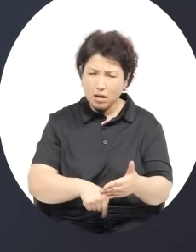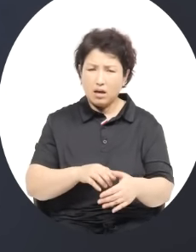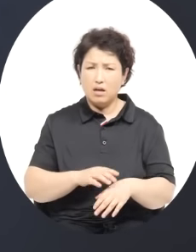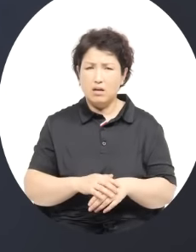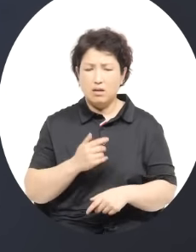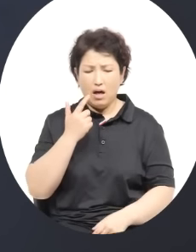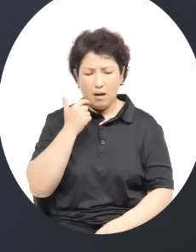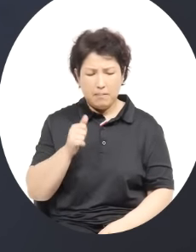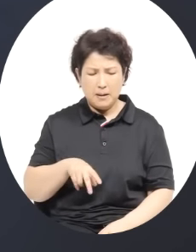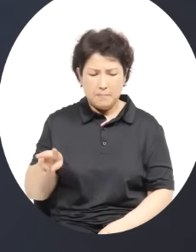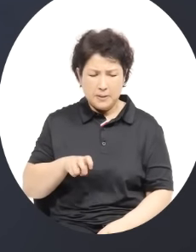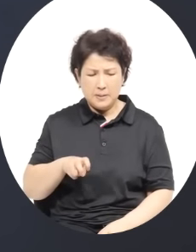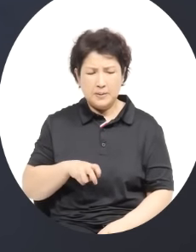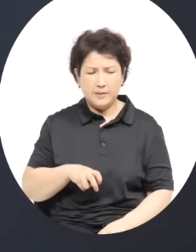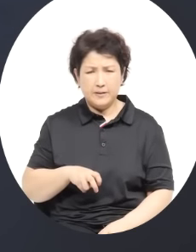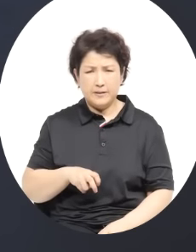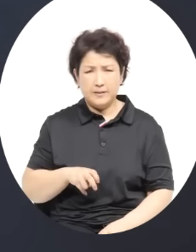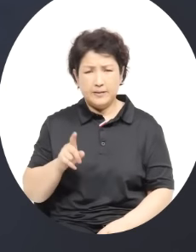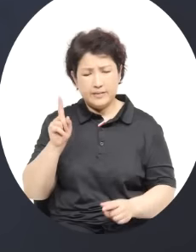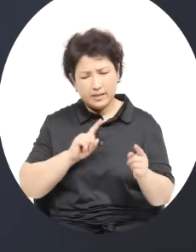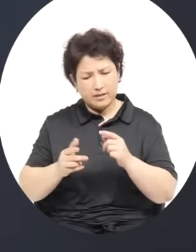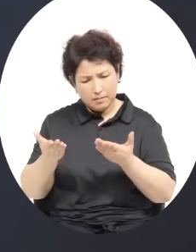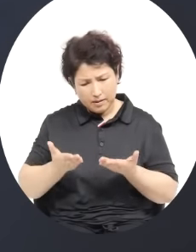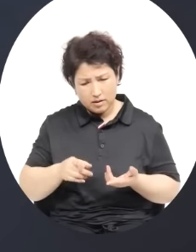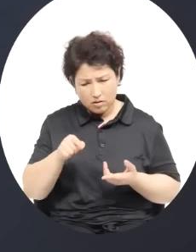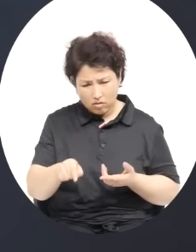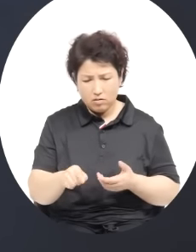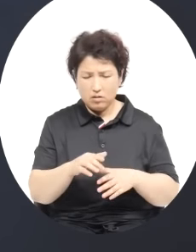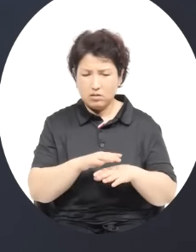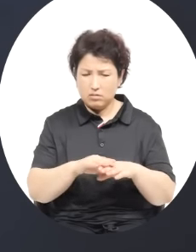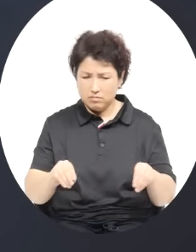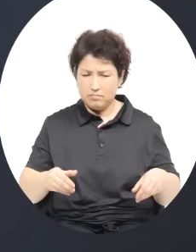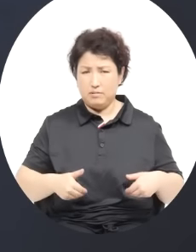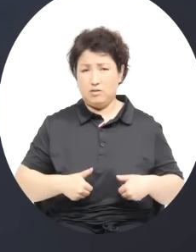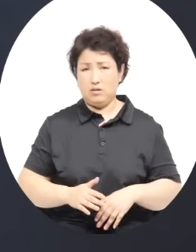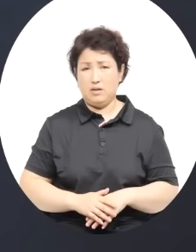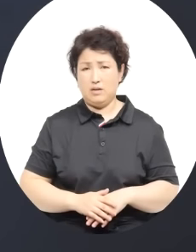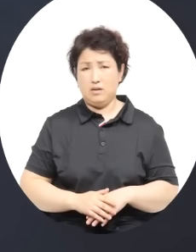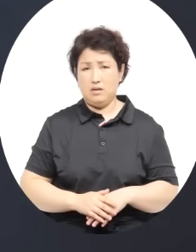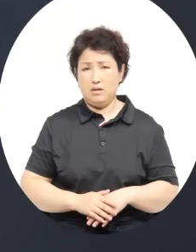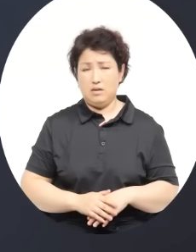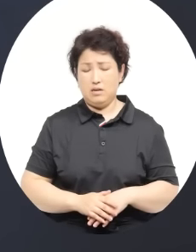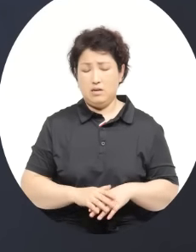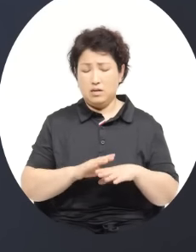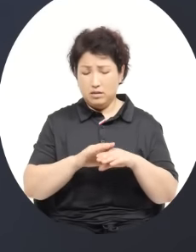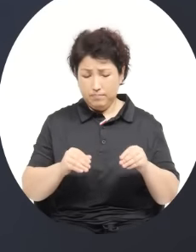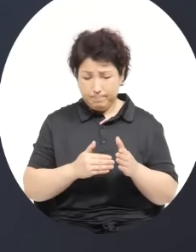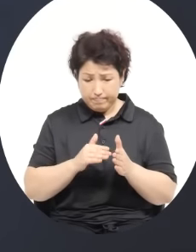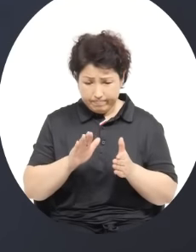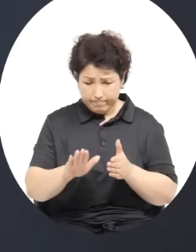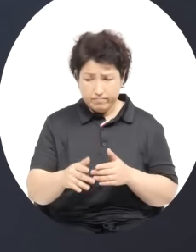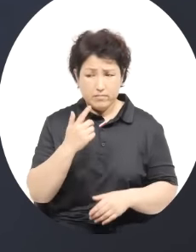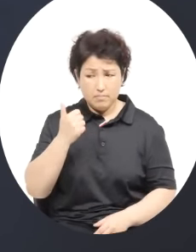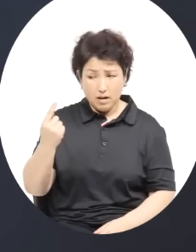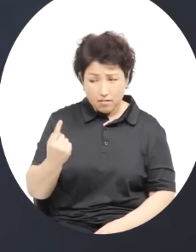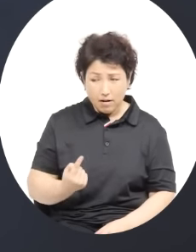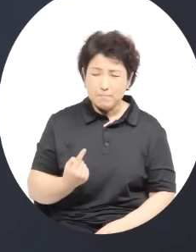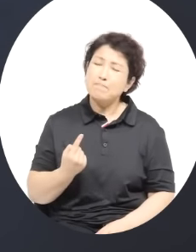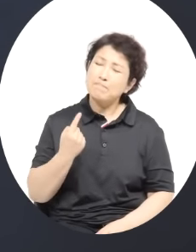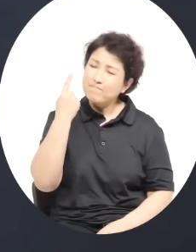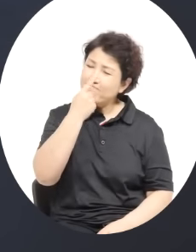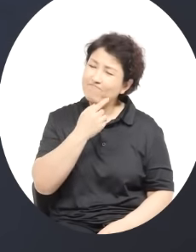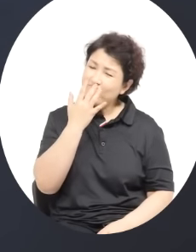속에 있는 아버지에 대한 상처를 치유를 해야 됩니다. 그래야 아버님이 찾아와도 편안하고 돌아가셨다